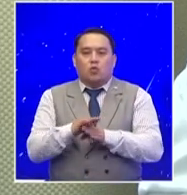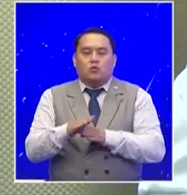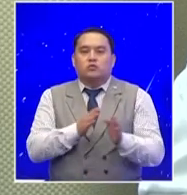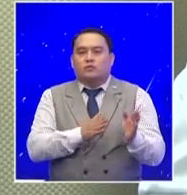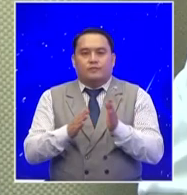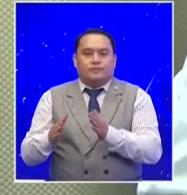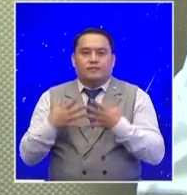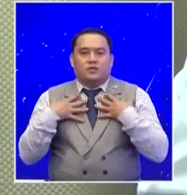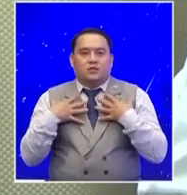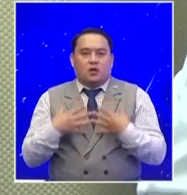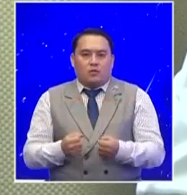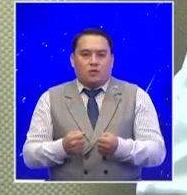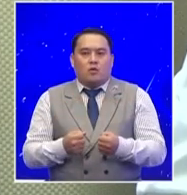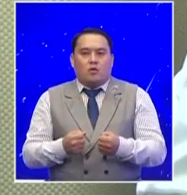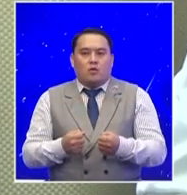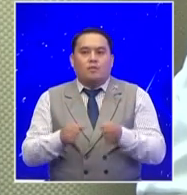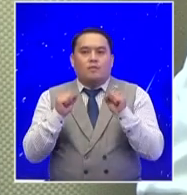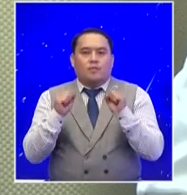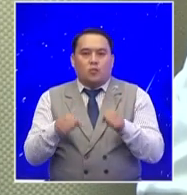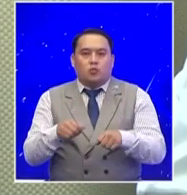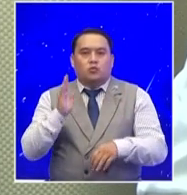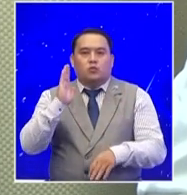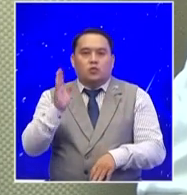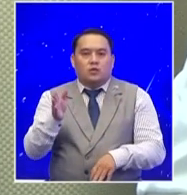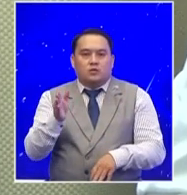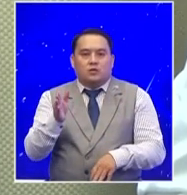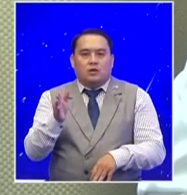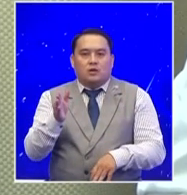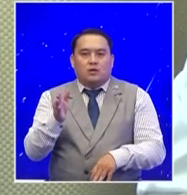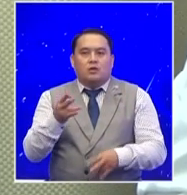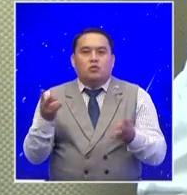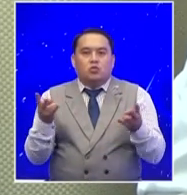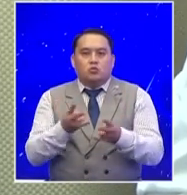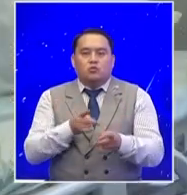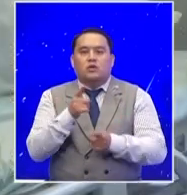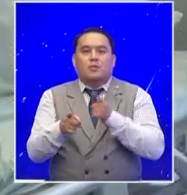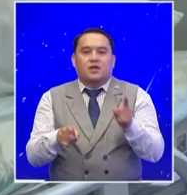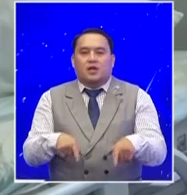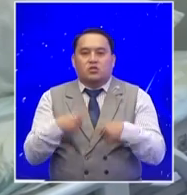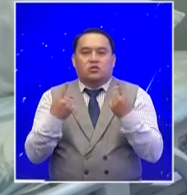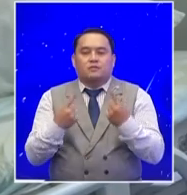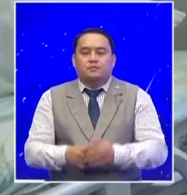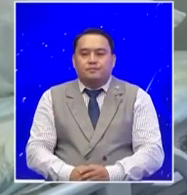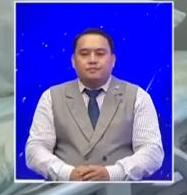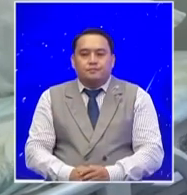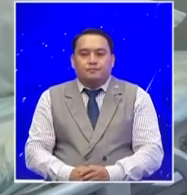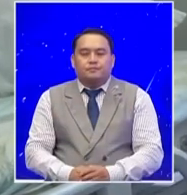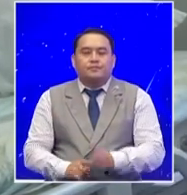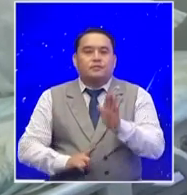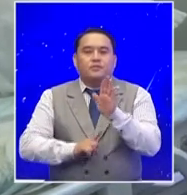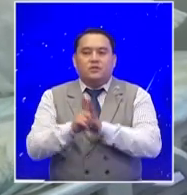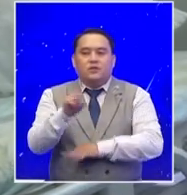стабильная, но в дальнейшем пациентка нуждается в реабилитации. С начала пандемии в